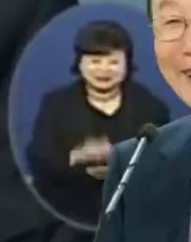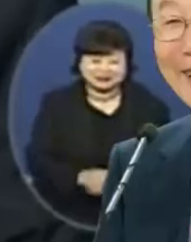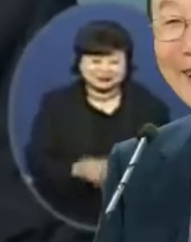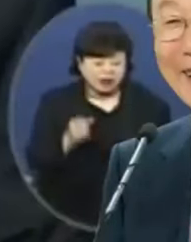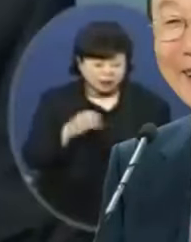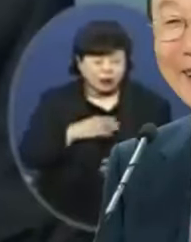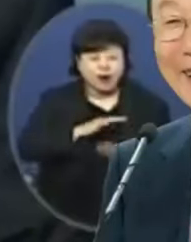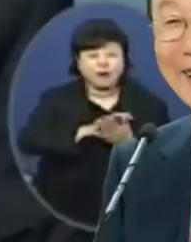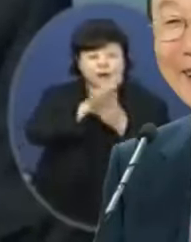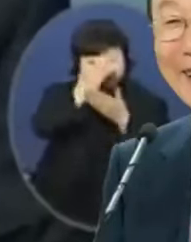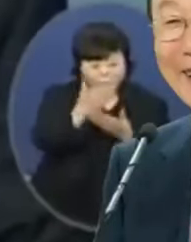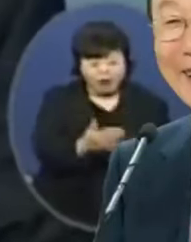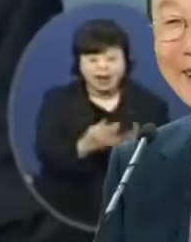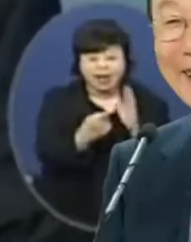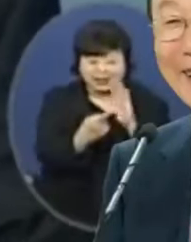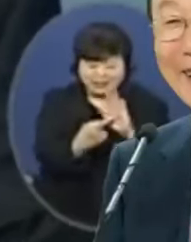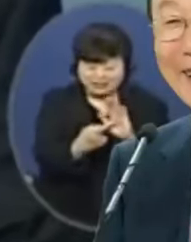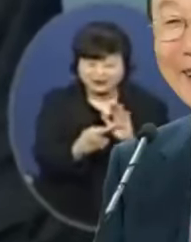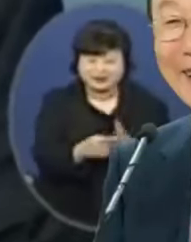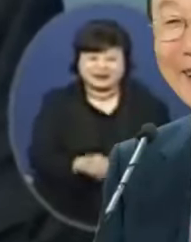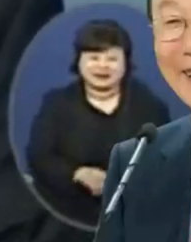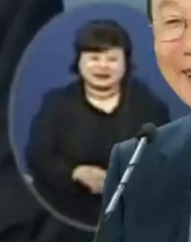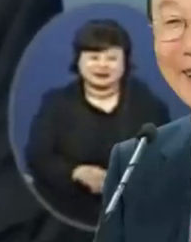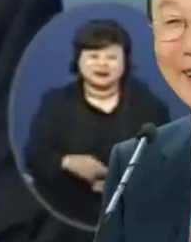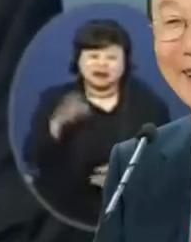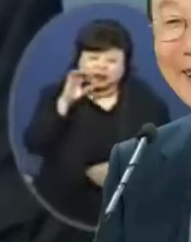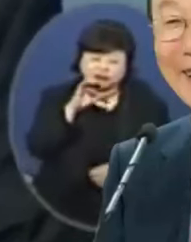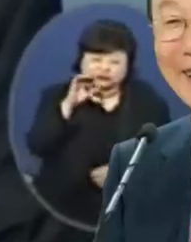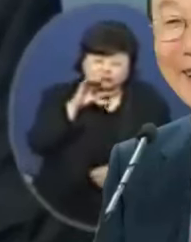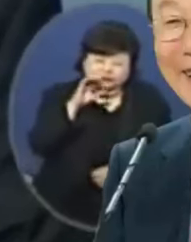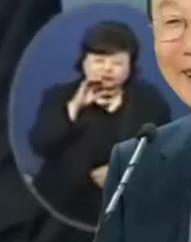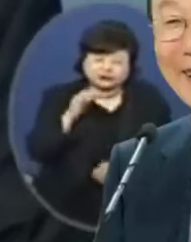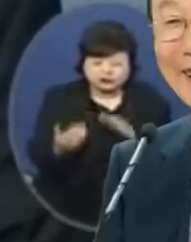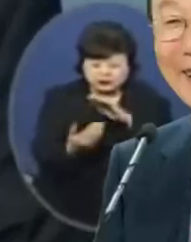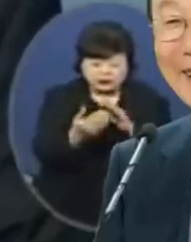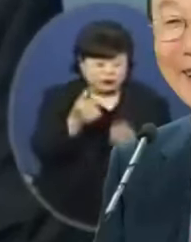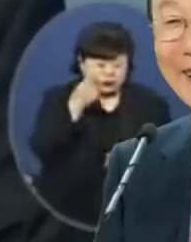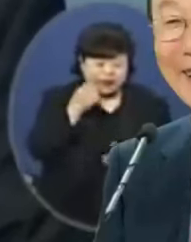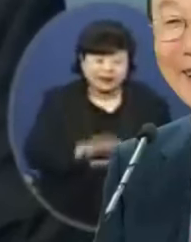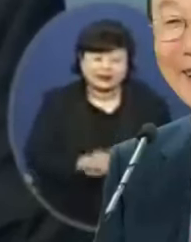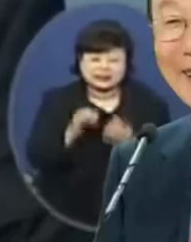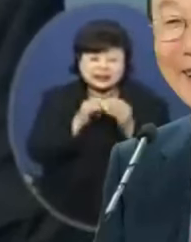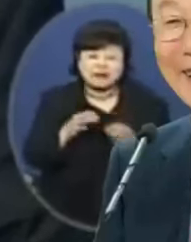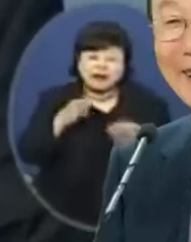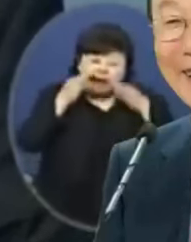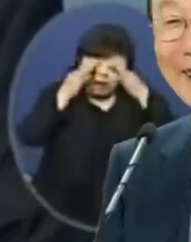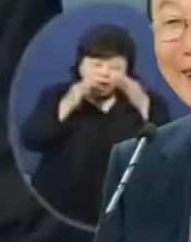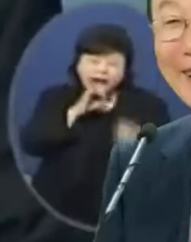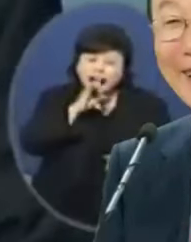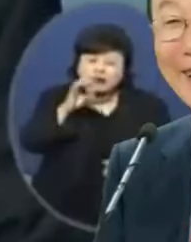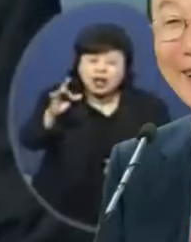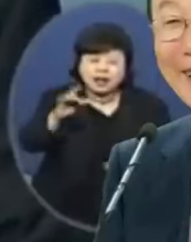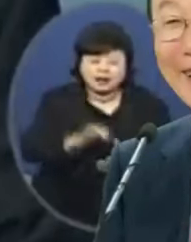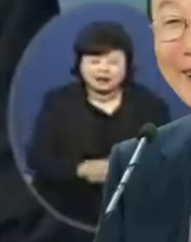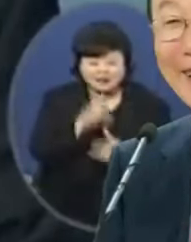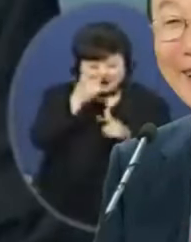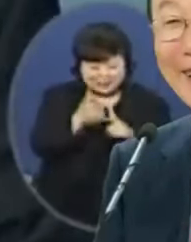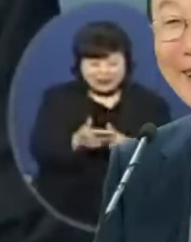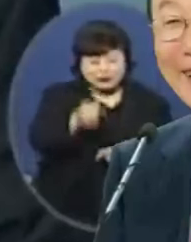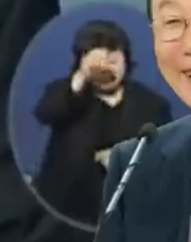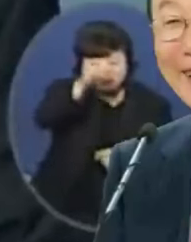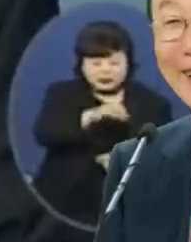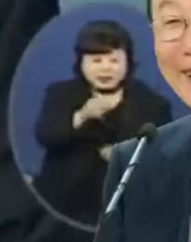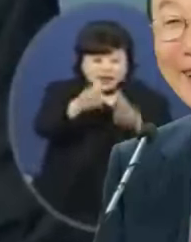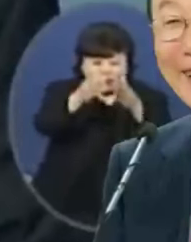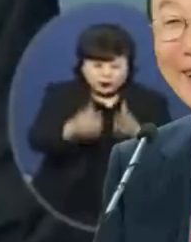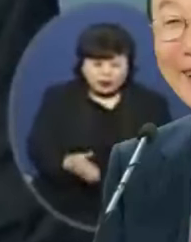굉장한 변화가 다가오는 것입니다. 이것은 수양과 도덕으로 이루어지는 것이 아닙니다. 인간의 노력으로 되는 것이 아닙니다. 예수님이 십자가를